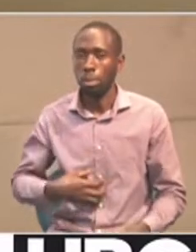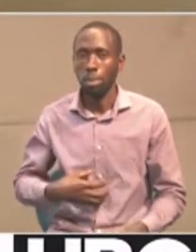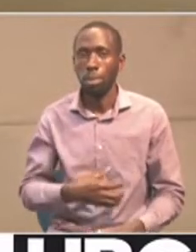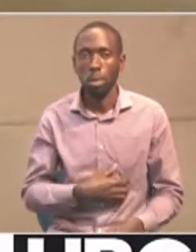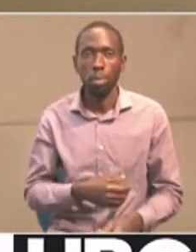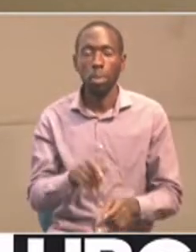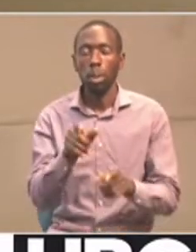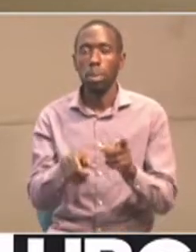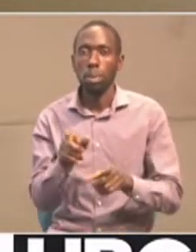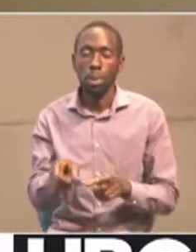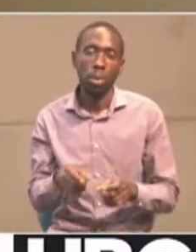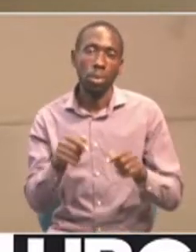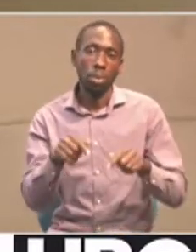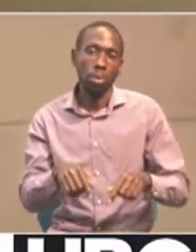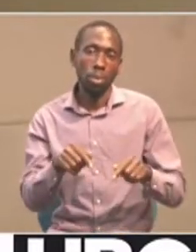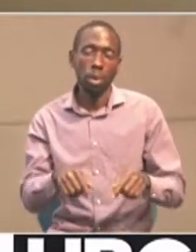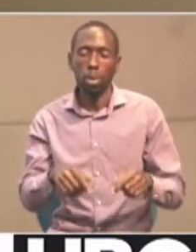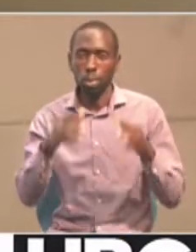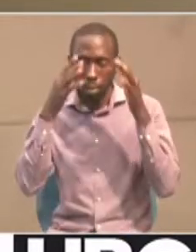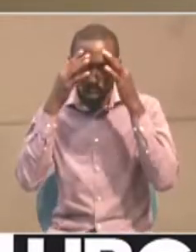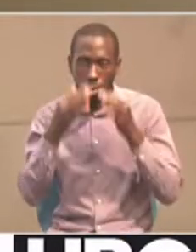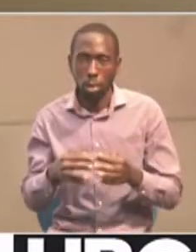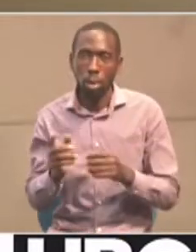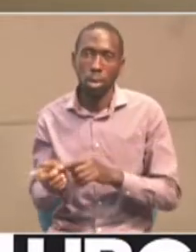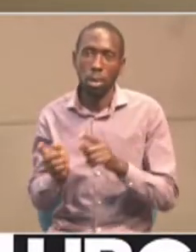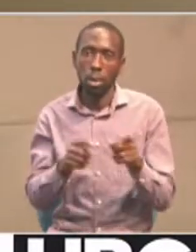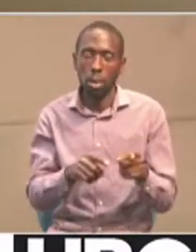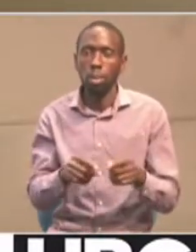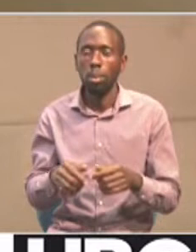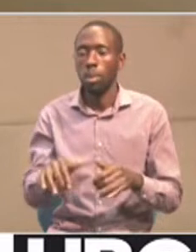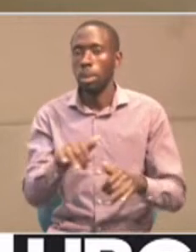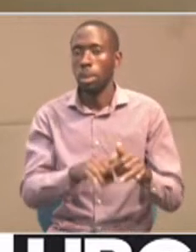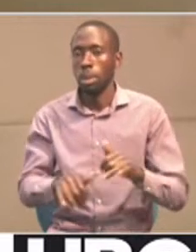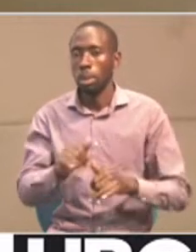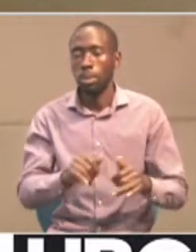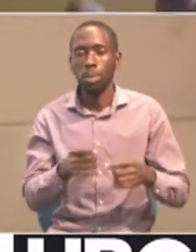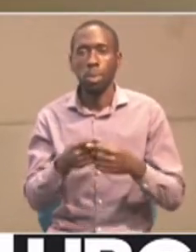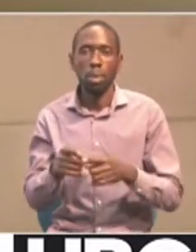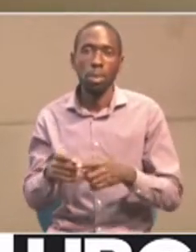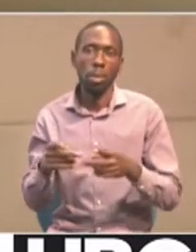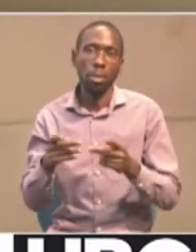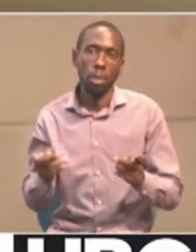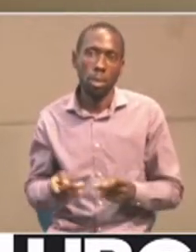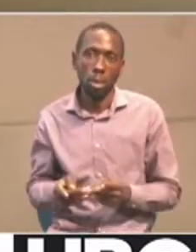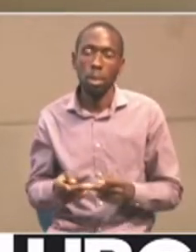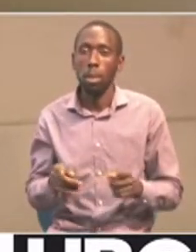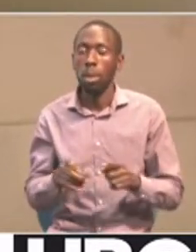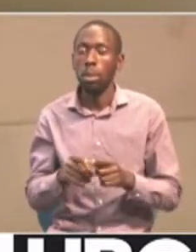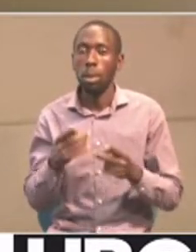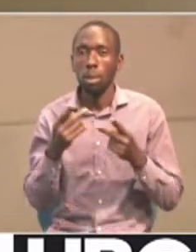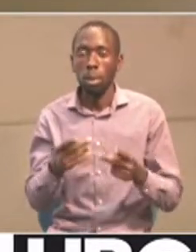katugwale tusazeewo tujje tukole emirimu gyammwe tubalage tusayini ey'amagye n'abantu ba